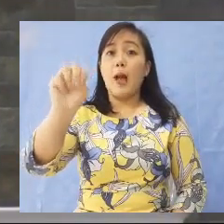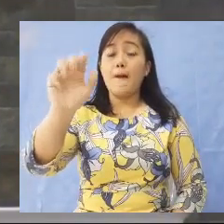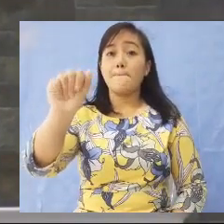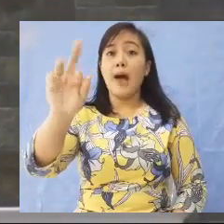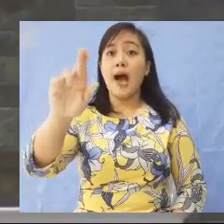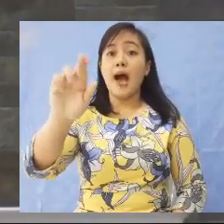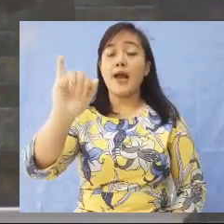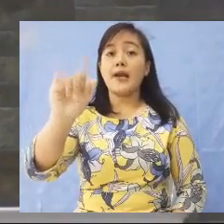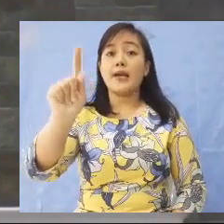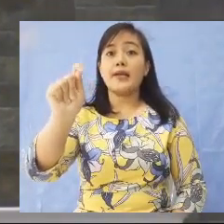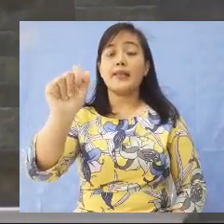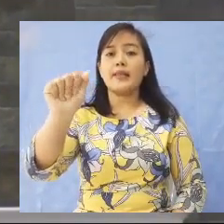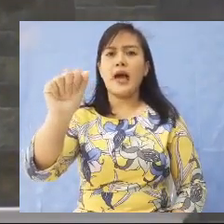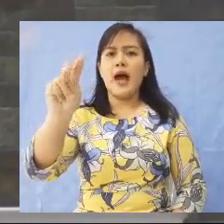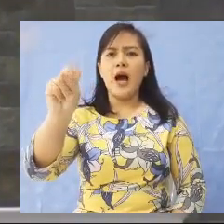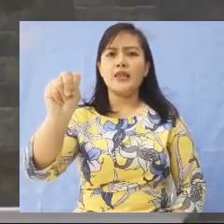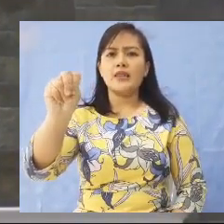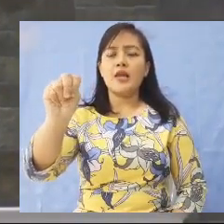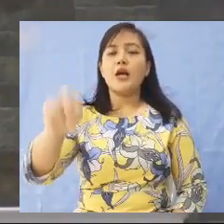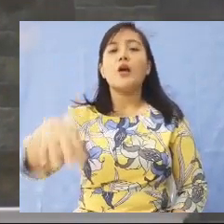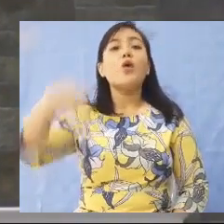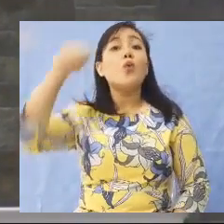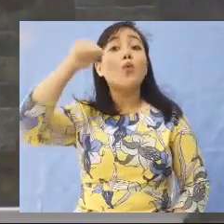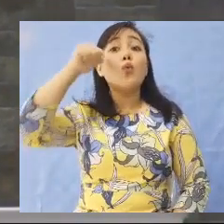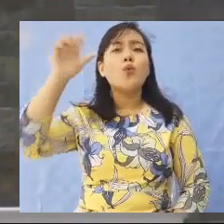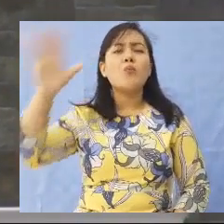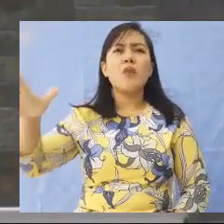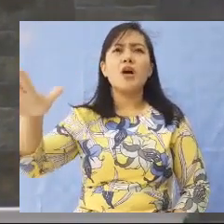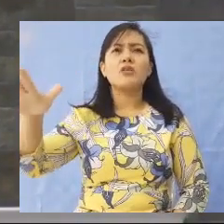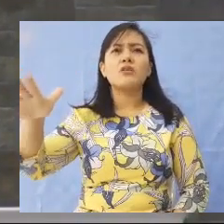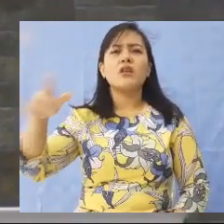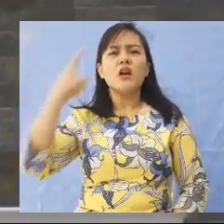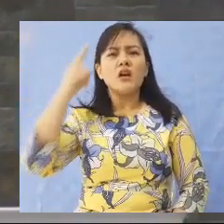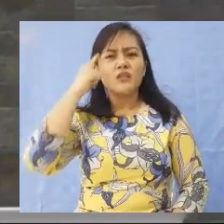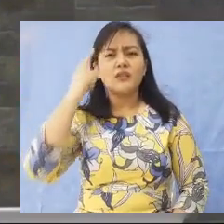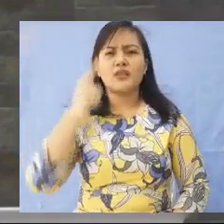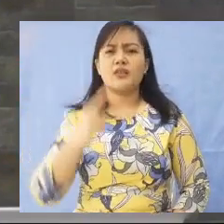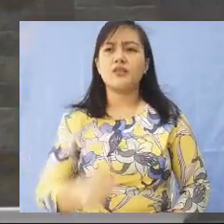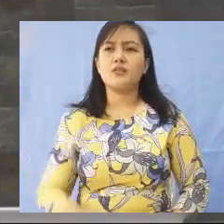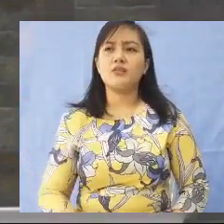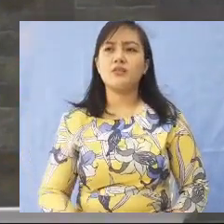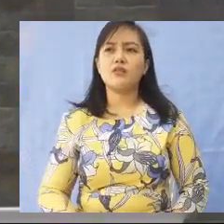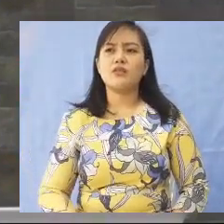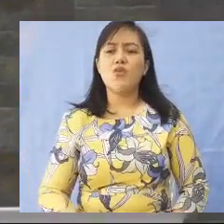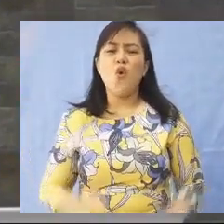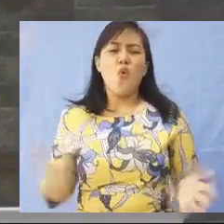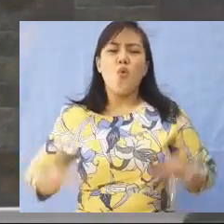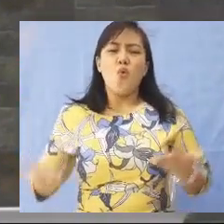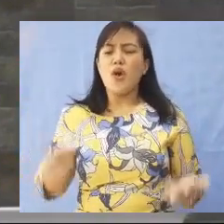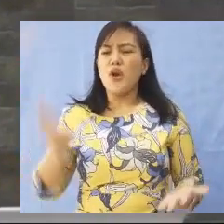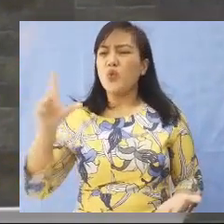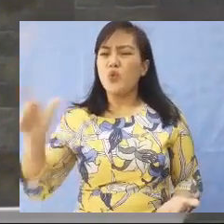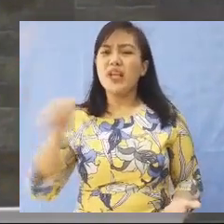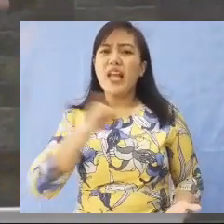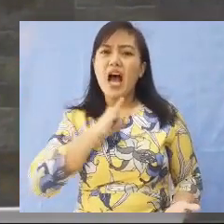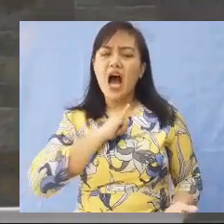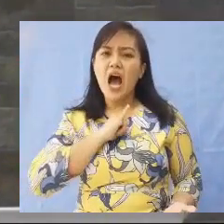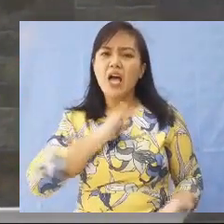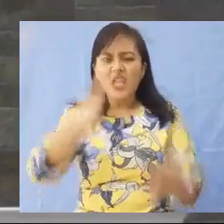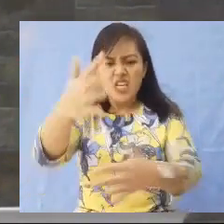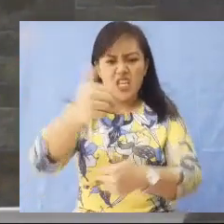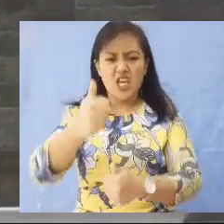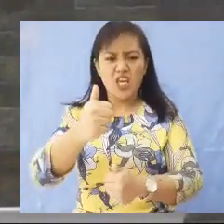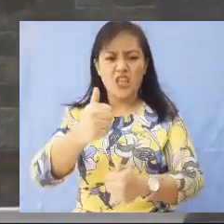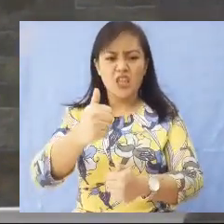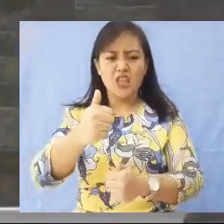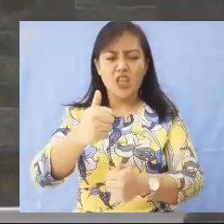mag-iigib. Oh, diba? Siya nga naman. Paano ka pa mag-iigib? Eh, meron ka ng source ng flowing water. Hindi na siya mag-iigib